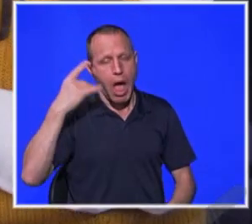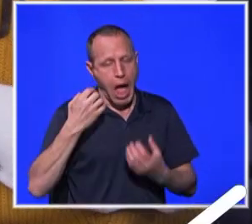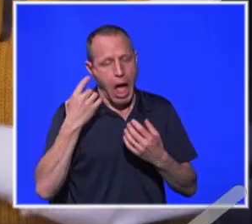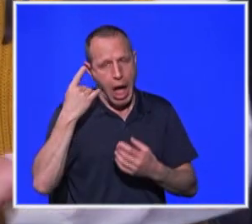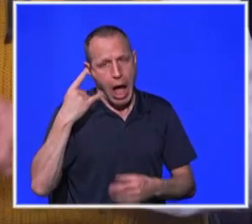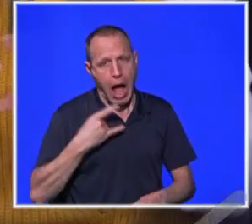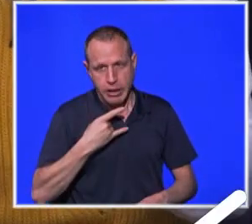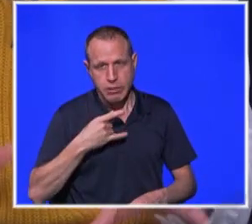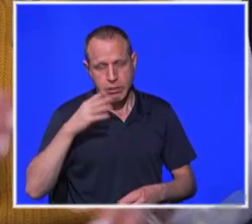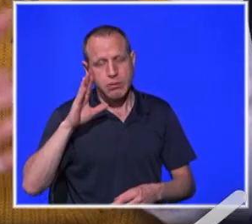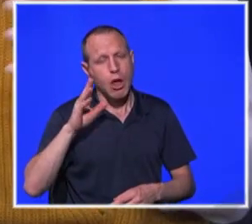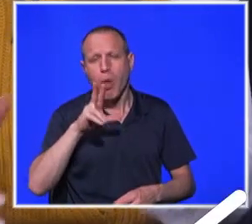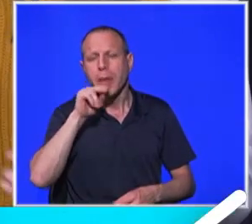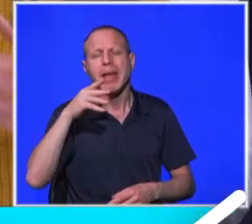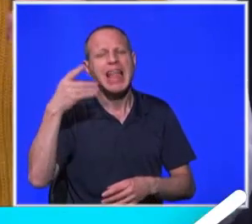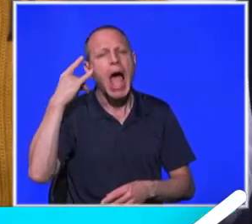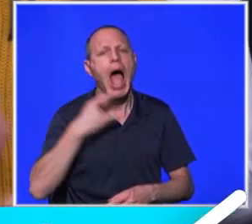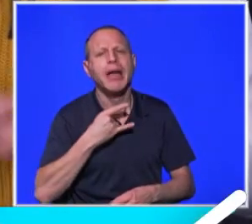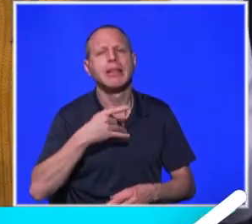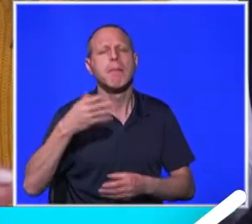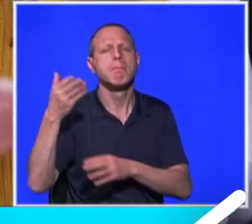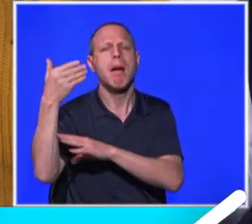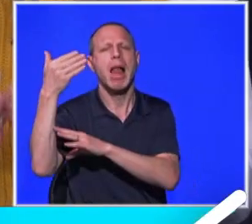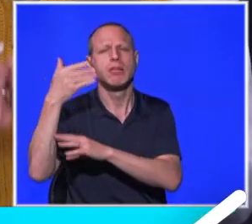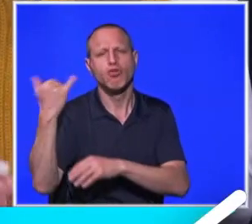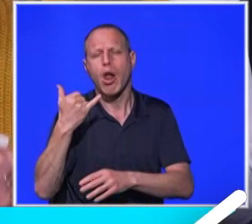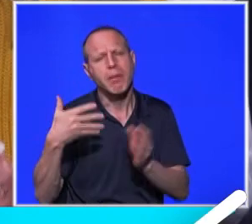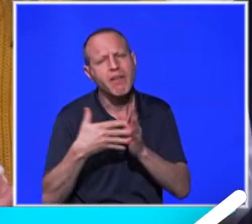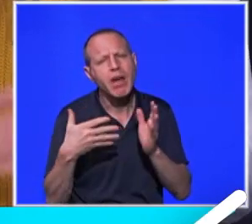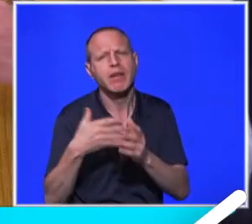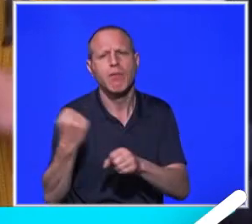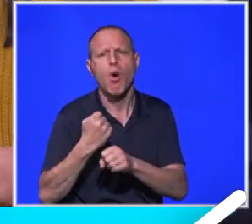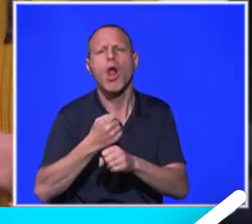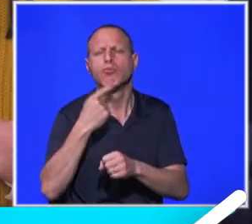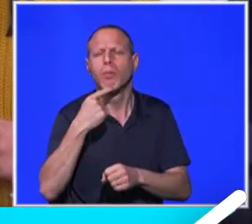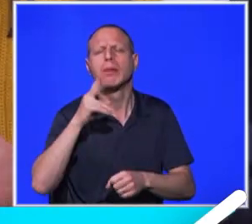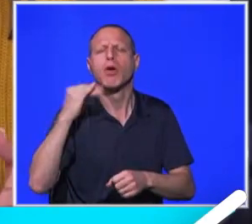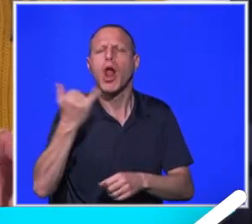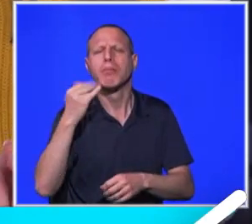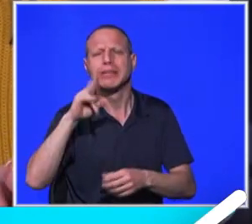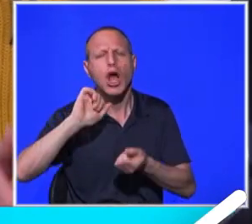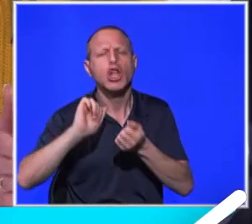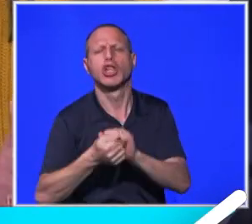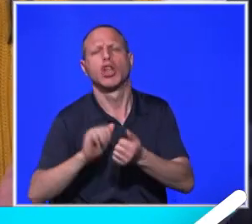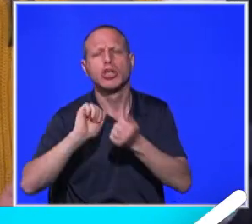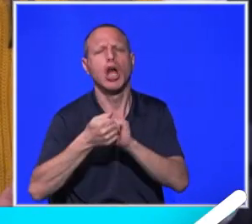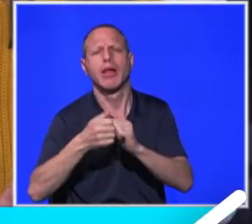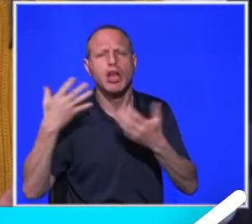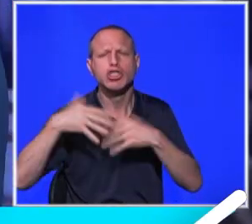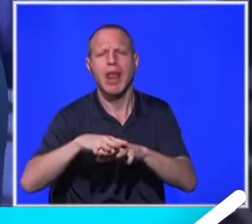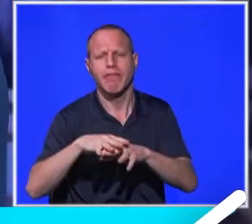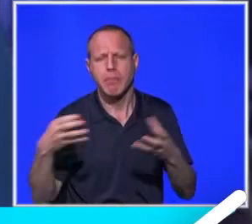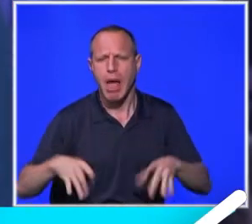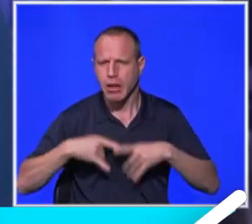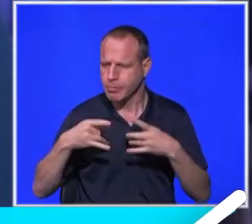על החרדים הממלכתיים שכל הזמן מבקרים ופועלים ואומרים צריך שינוי, צריך שינוי, צריך להשתלב במרקם החיים הישראלי. אז את אומרת, ההתפקחות